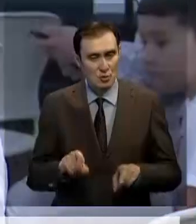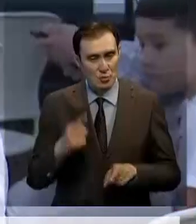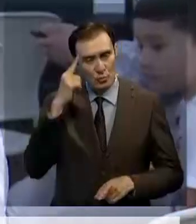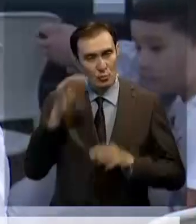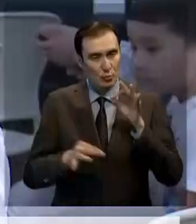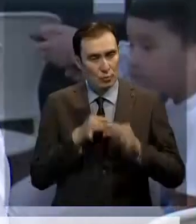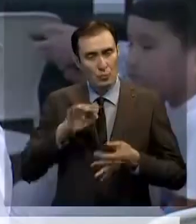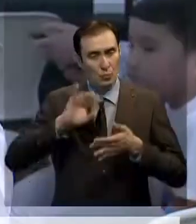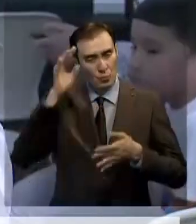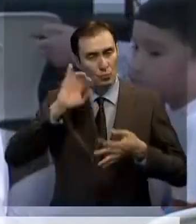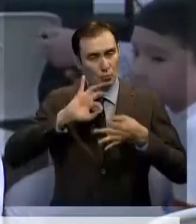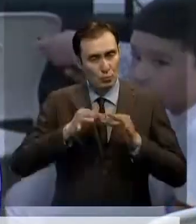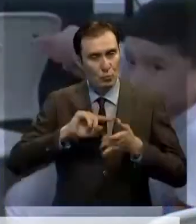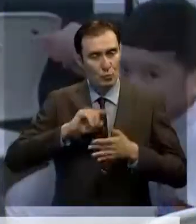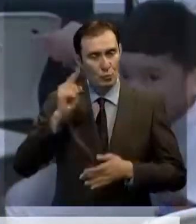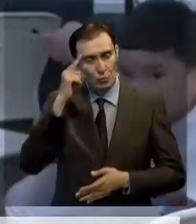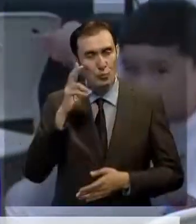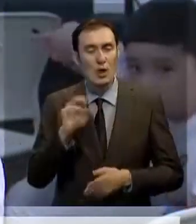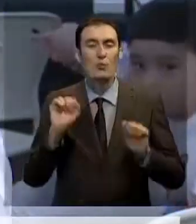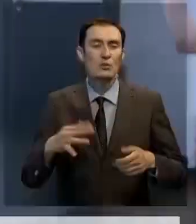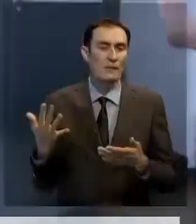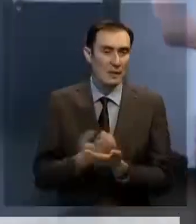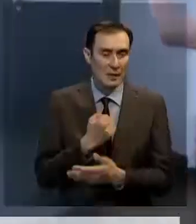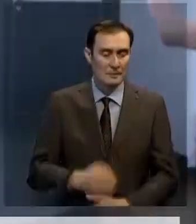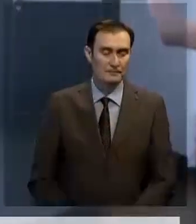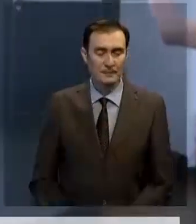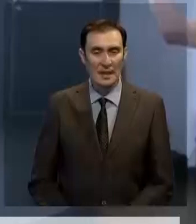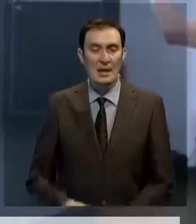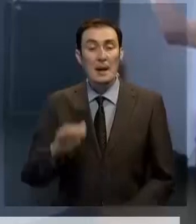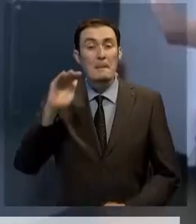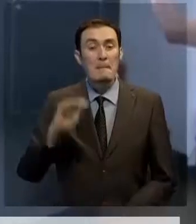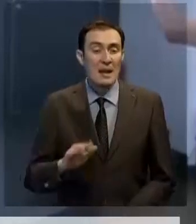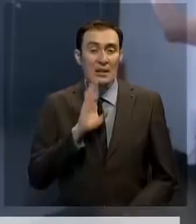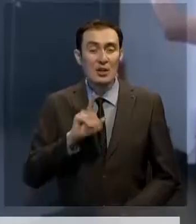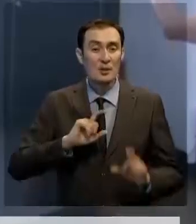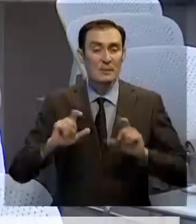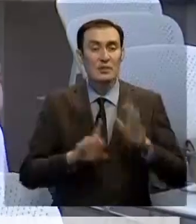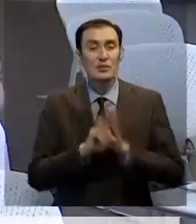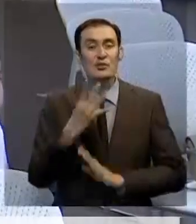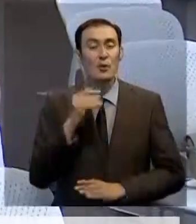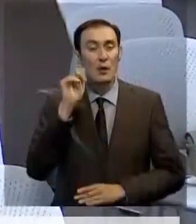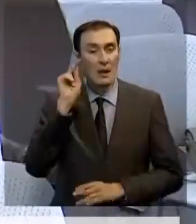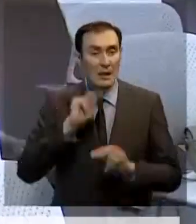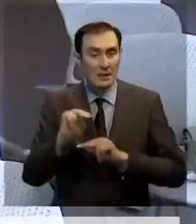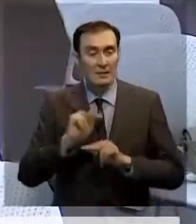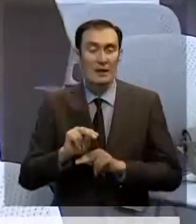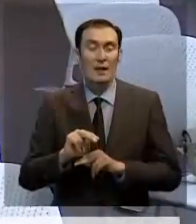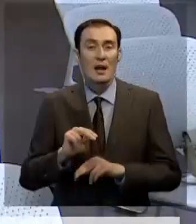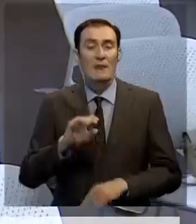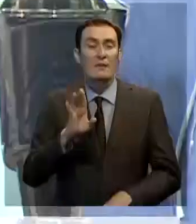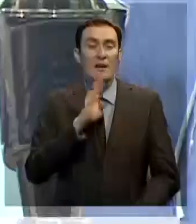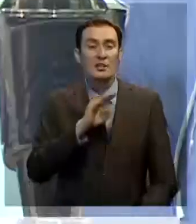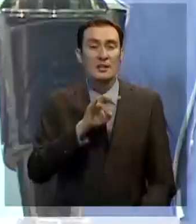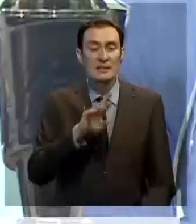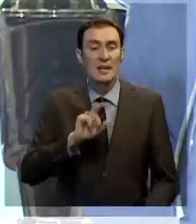думаю, и так я выиграю. Маленькая шахматистка с 4 лет обучается в Академии Жансаи Абдумалик.